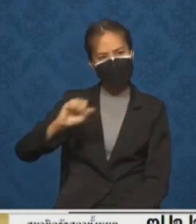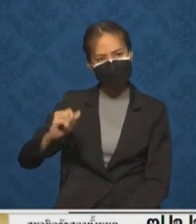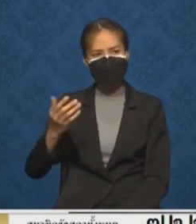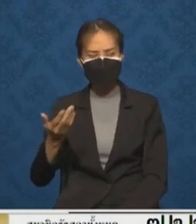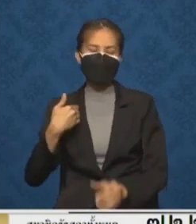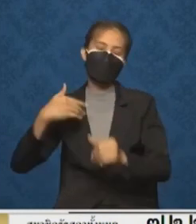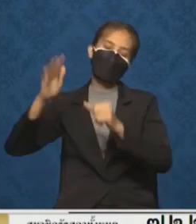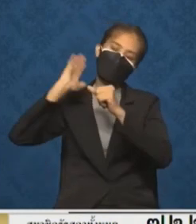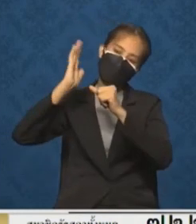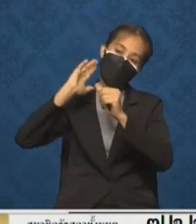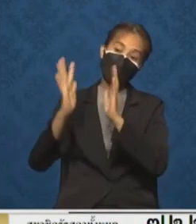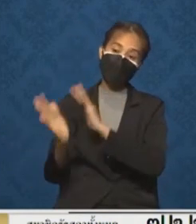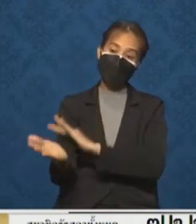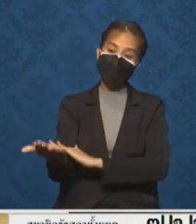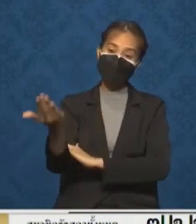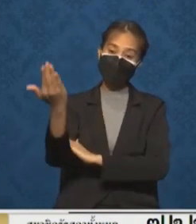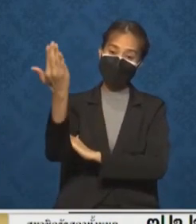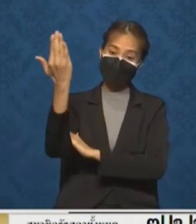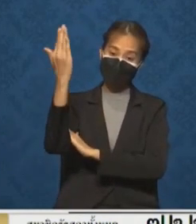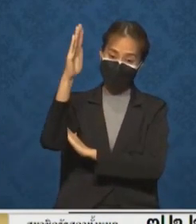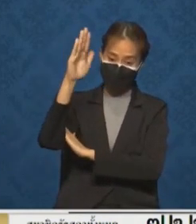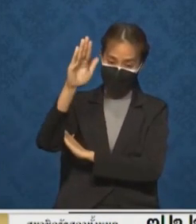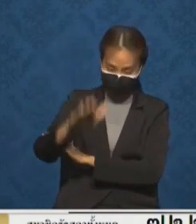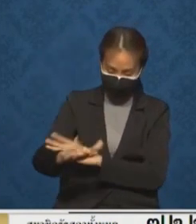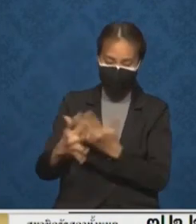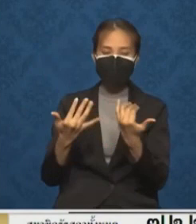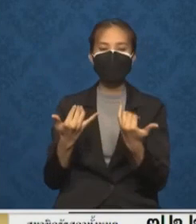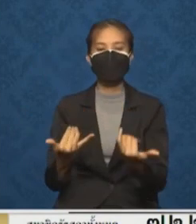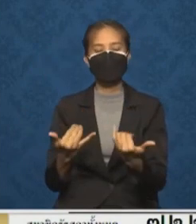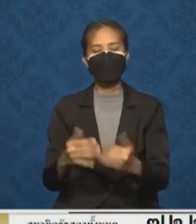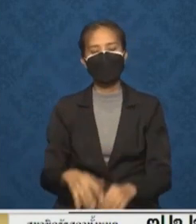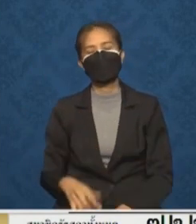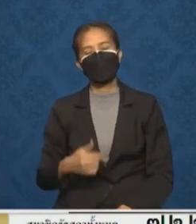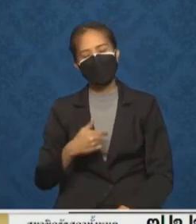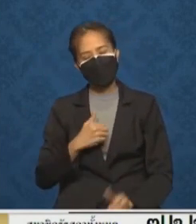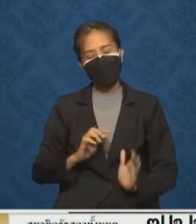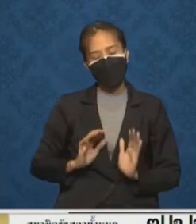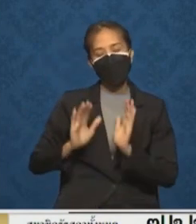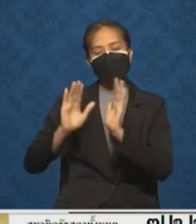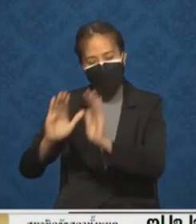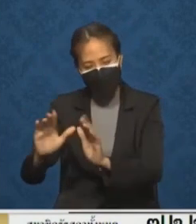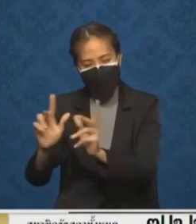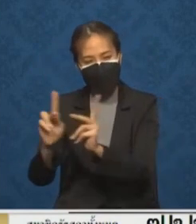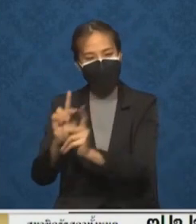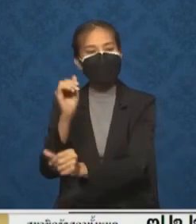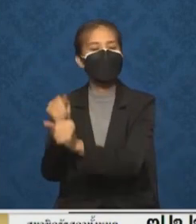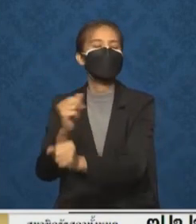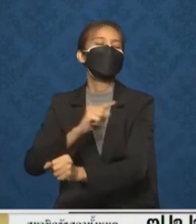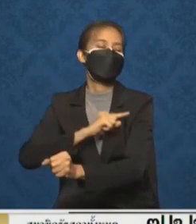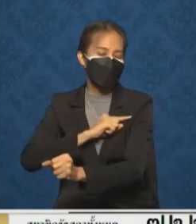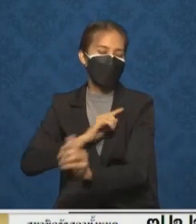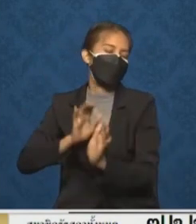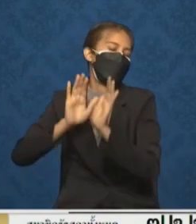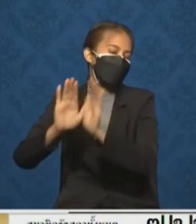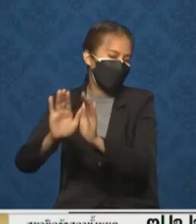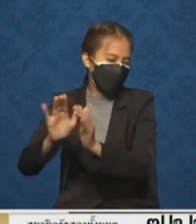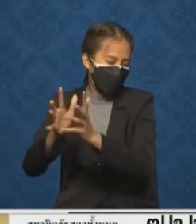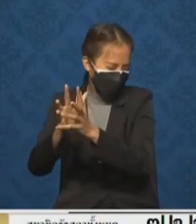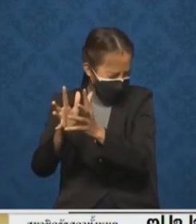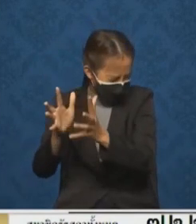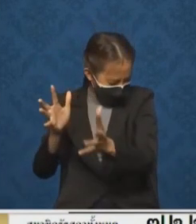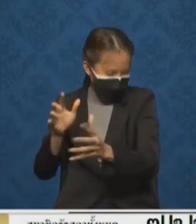มาอภิปรายตั้งแต่เช้าวันนี้จนกระทั่งถึงตอนนี้ดูจะฝากภารกิจไว้กับคณะกรรมการคณะนี้มากม